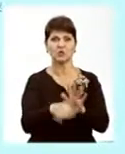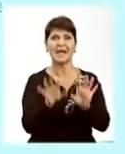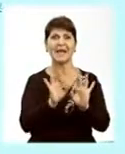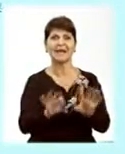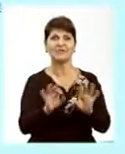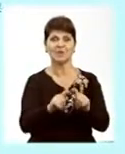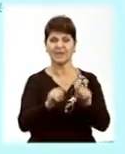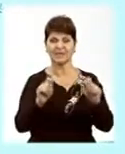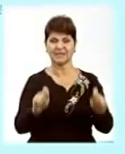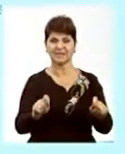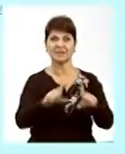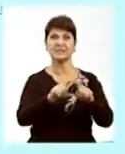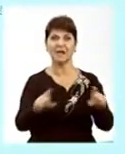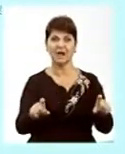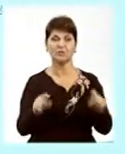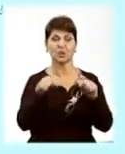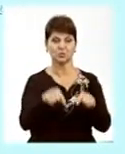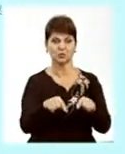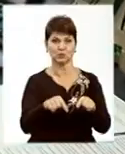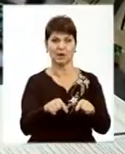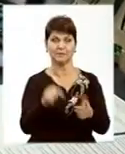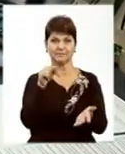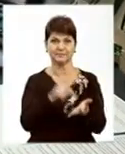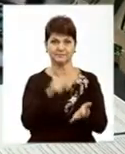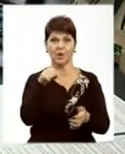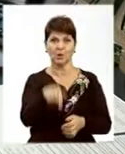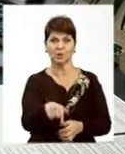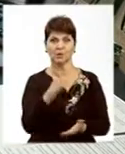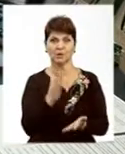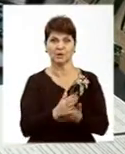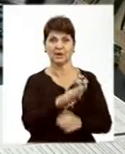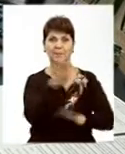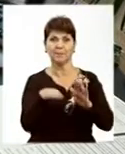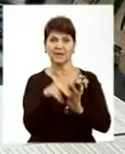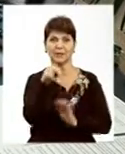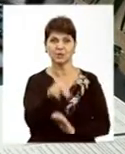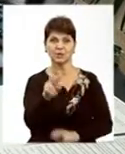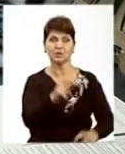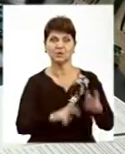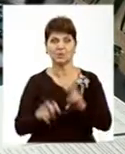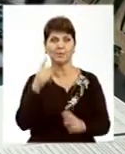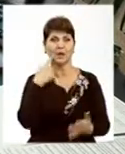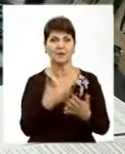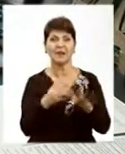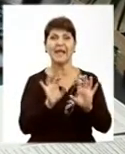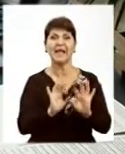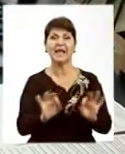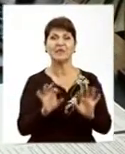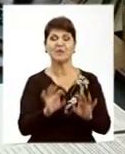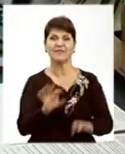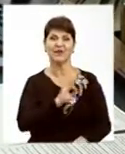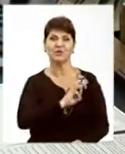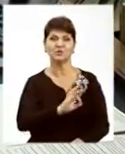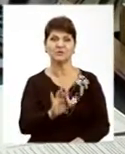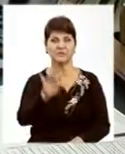інформаційна відкритість закладу». Ми сюди заходимо, і тут у нас є такі підпунктики, і ми шукаємо, от, наприклад, інформація про